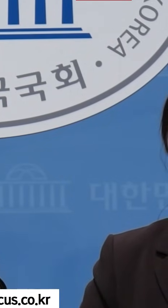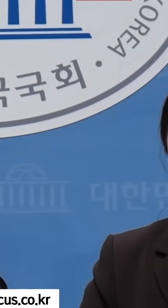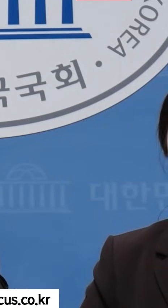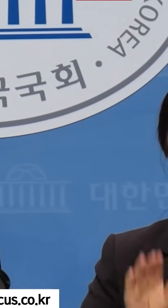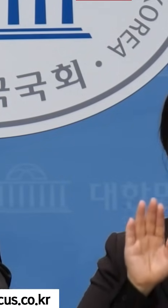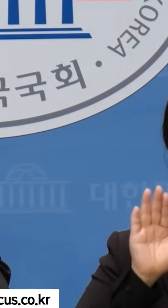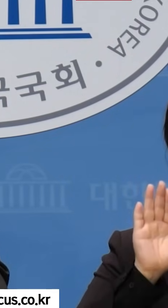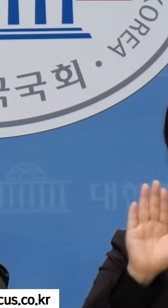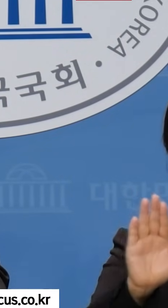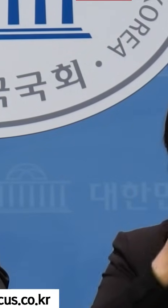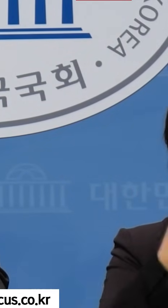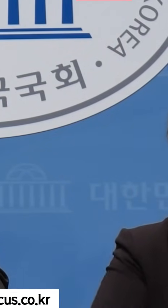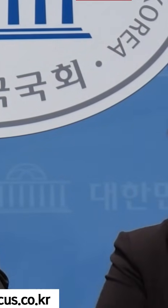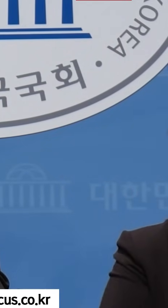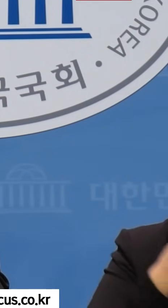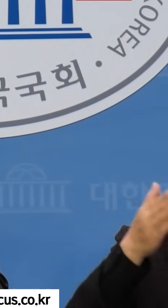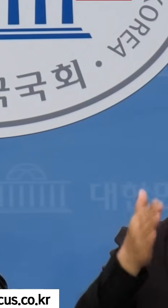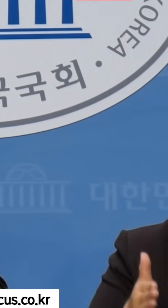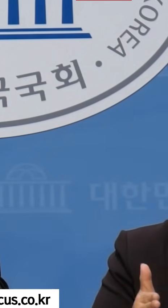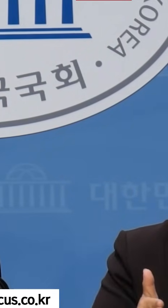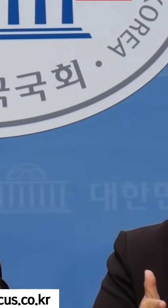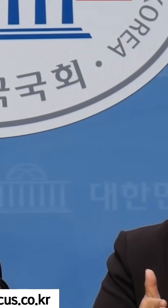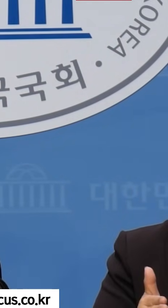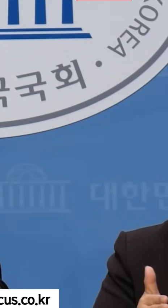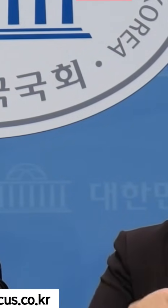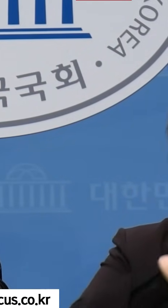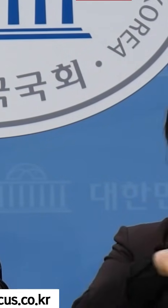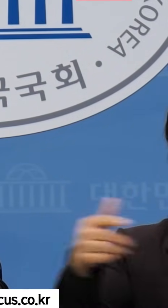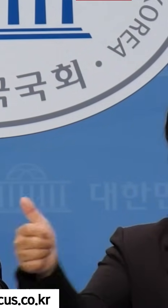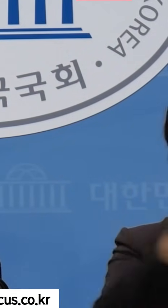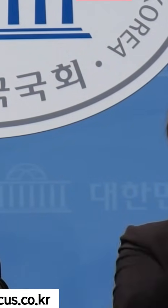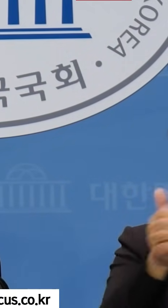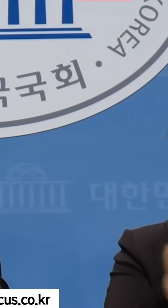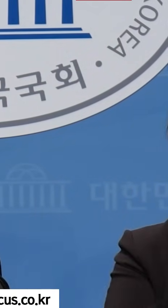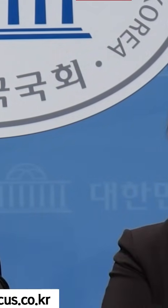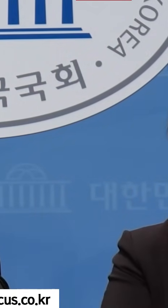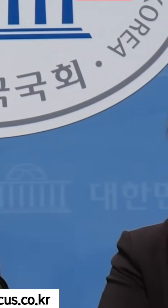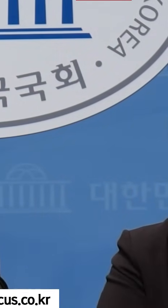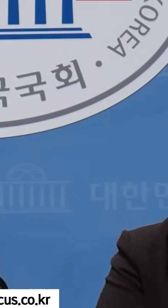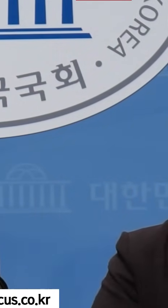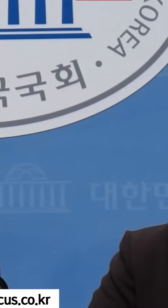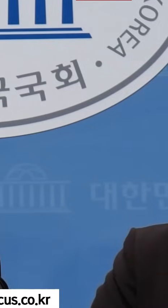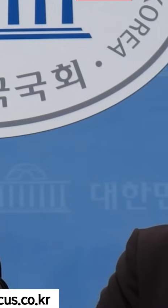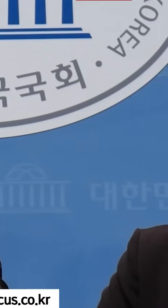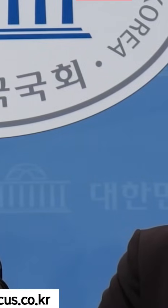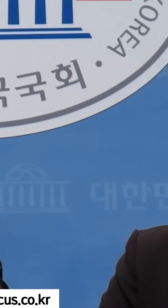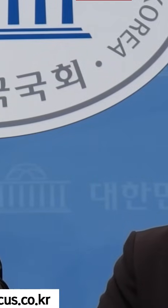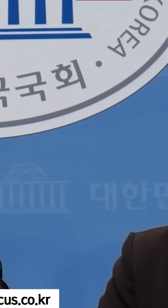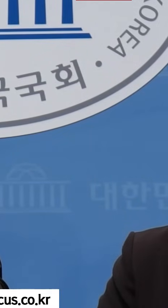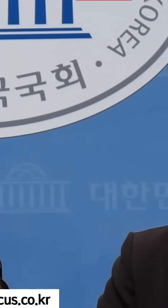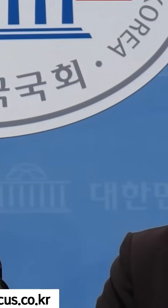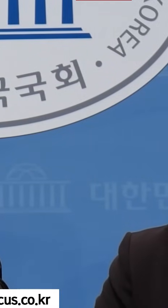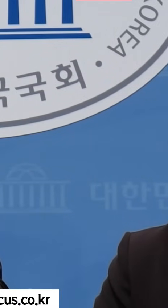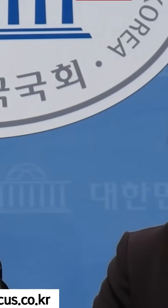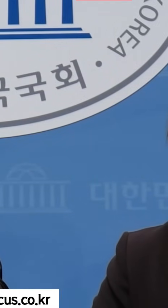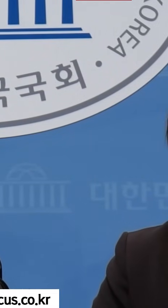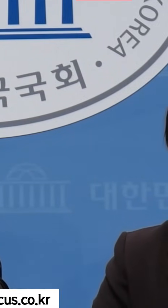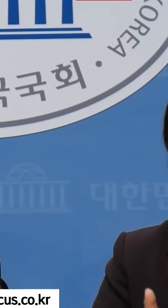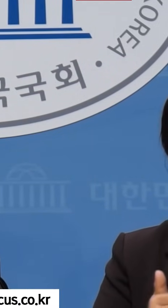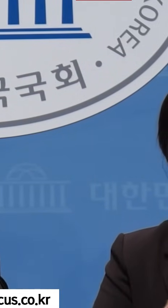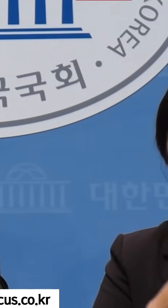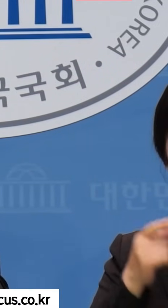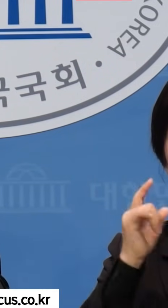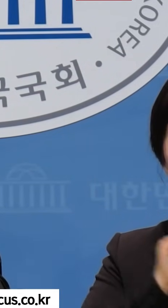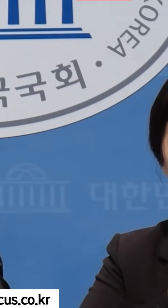후 4년 만에 정권이 바뀌어 기소한 것이니까 정치적 의도를 의심할 수밖에